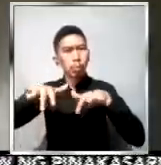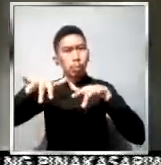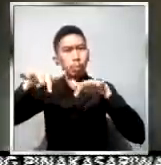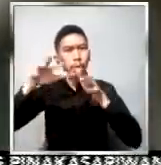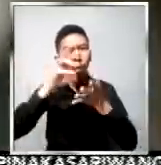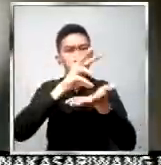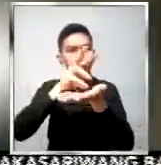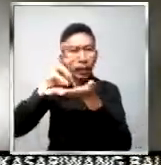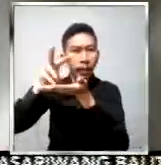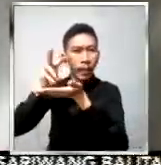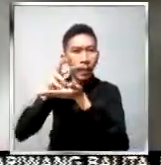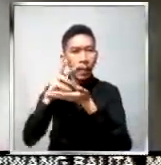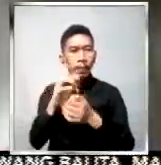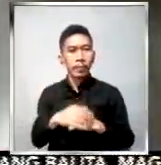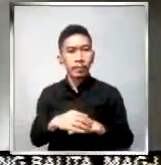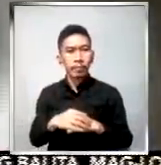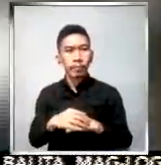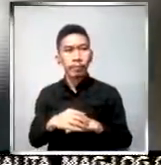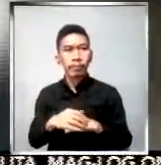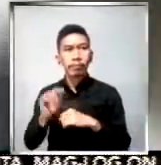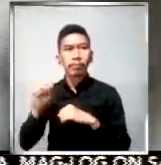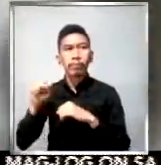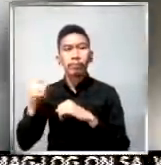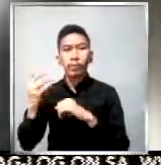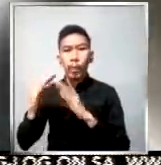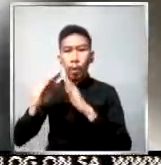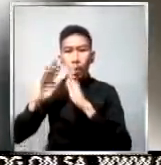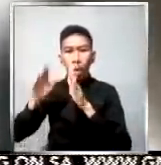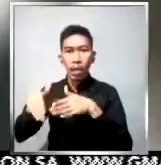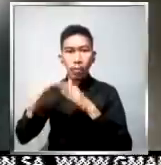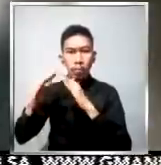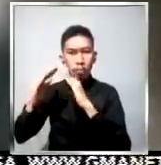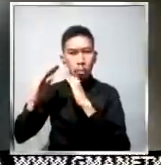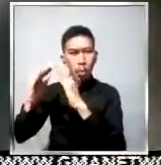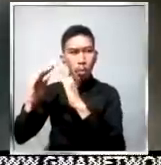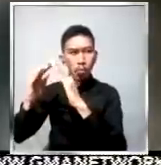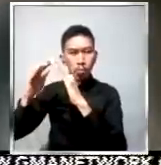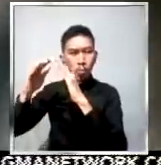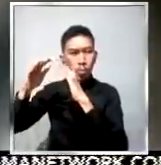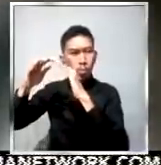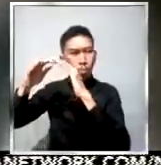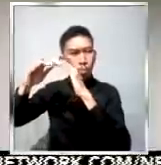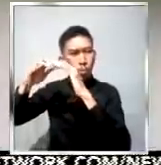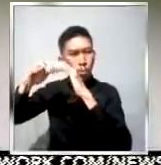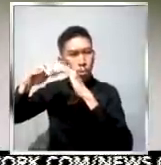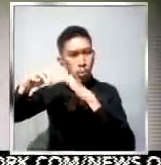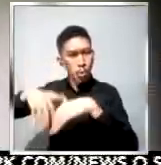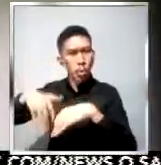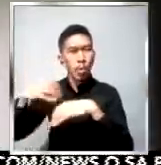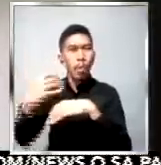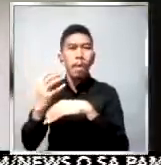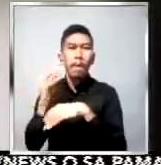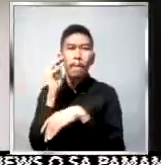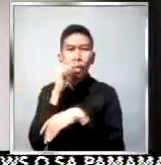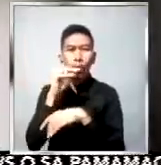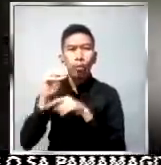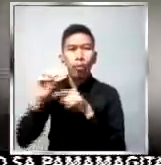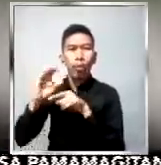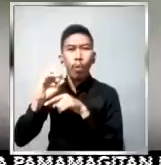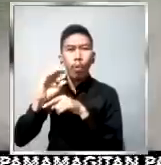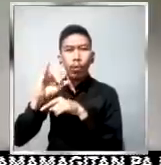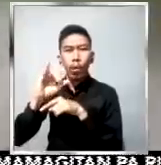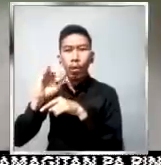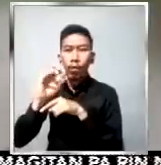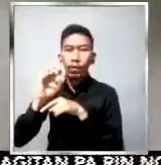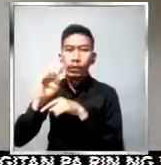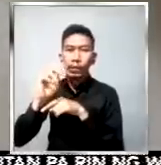Tuluyan ang bumigay ang bubong ng bahay na ito sa San Jose Occidental, Mindoro sa lakas ng hangin. Baha na rin sa